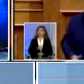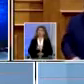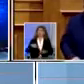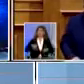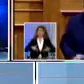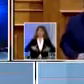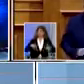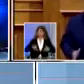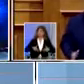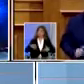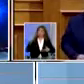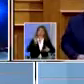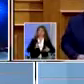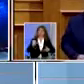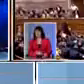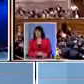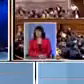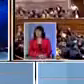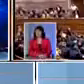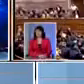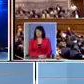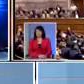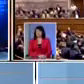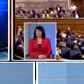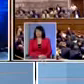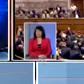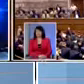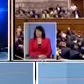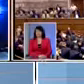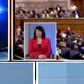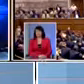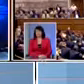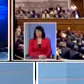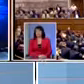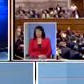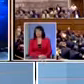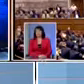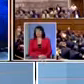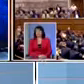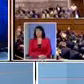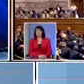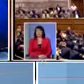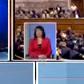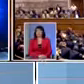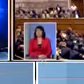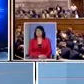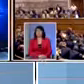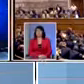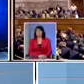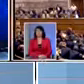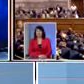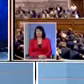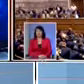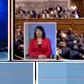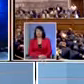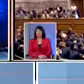καλεί λοιπόν ο κύριος. Το είπε κάποιος και νομίζω ότι ο Μαράκης ότι είπε Σοφία. Αλλά δεν ξέρει ότι υπάρχει συντάγματα, υπάρχει αντίδραση από το κόμμα.